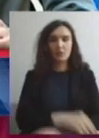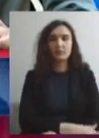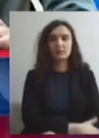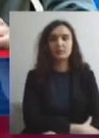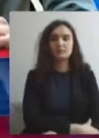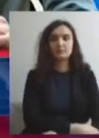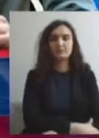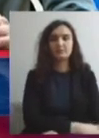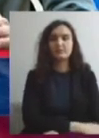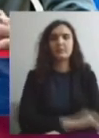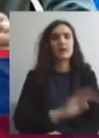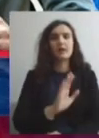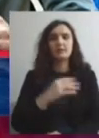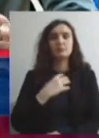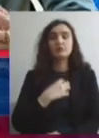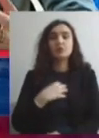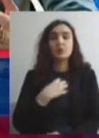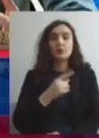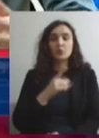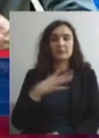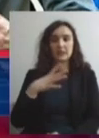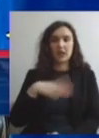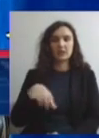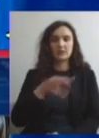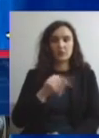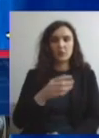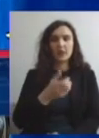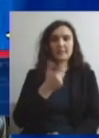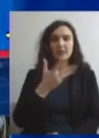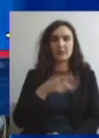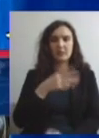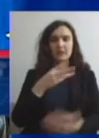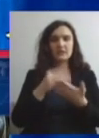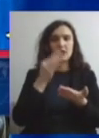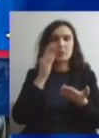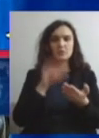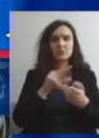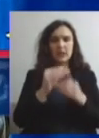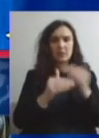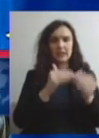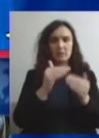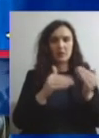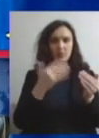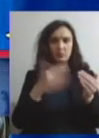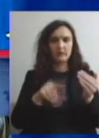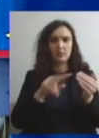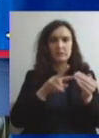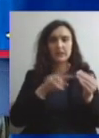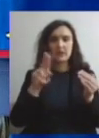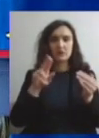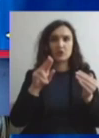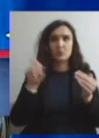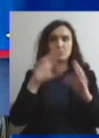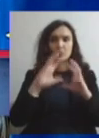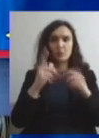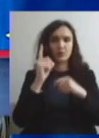არა, მნიშვნელოვანი არის, რომ საქართველო მიმართა რამდენიმე პრაქტიკას, რომელიც ძალიან წარმატებული არის და მსგავსი პრაქტიკა ჯერჯერობით არც ერთ ქვეყანას